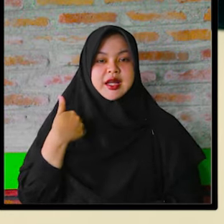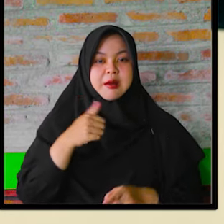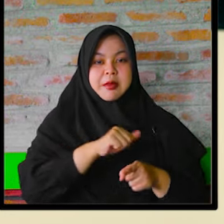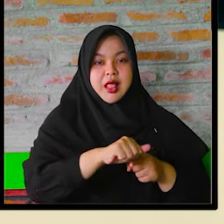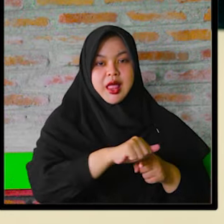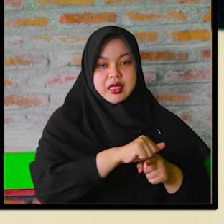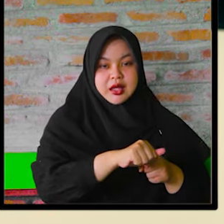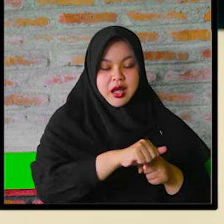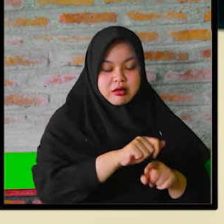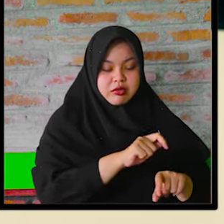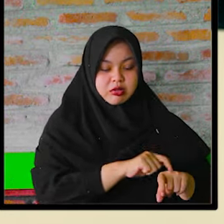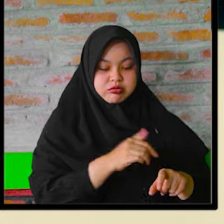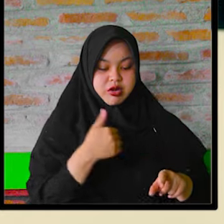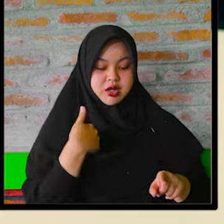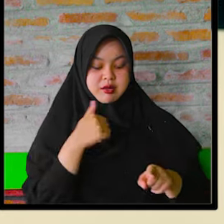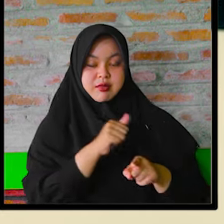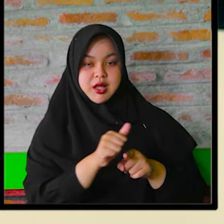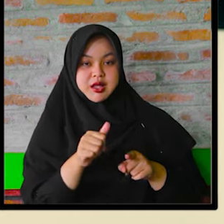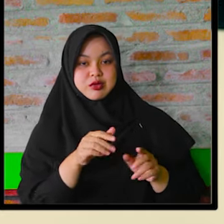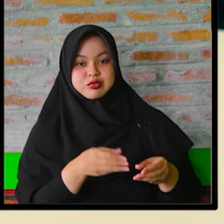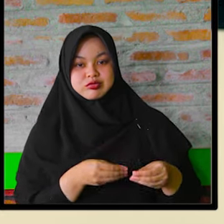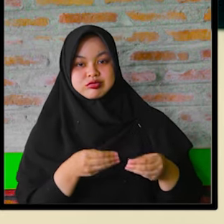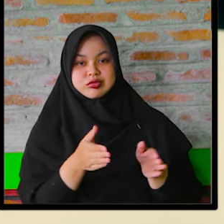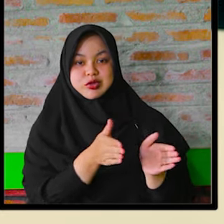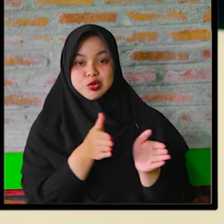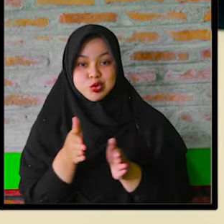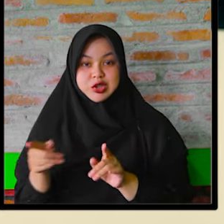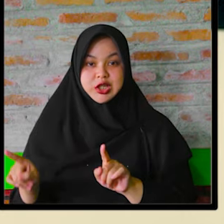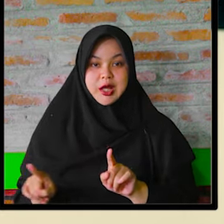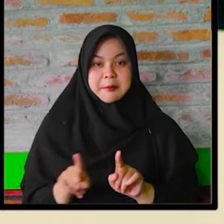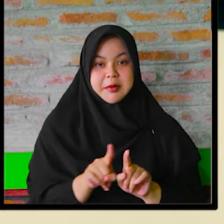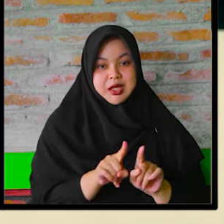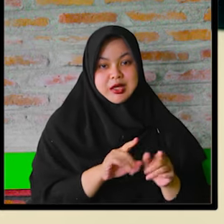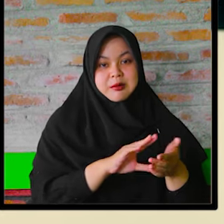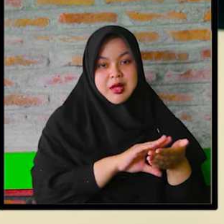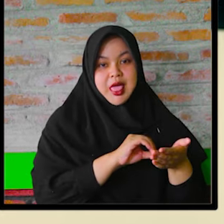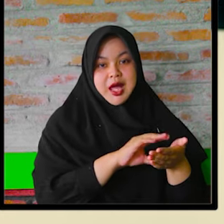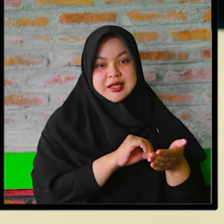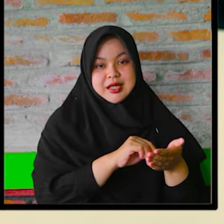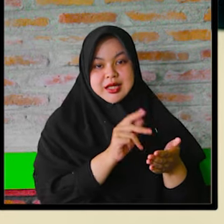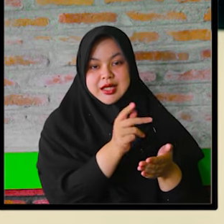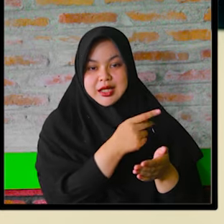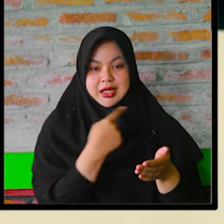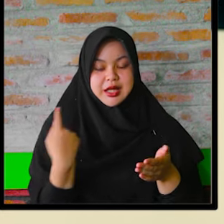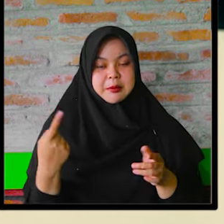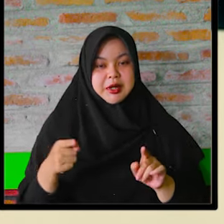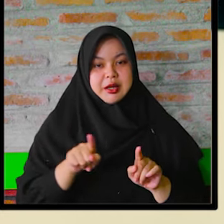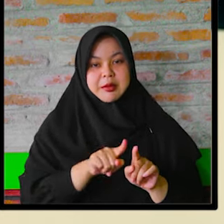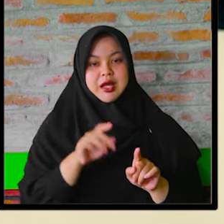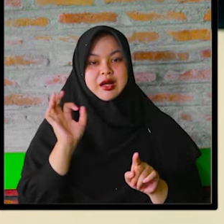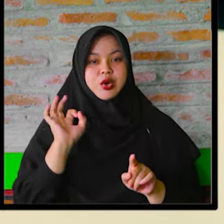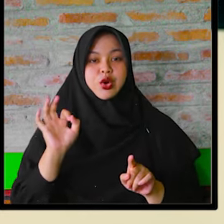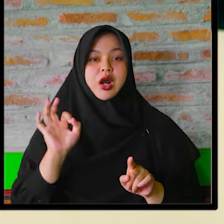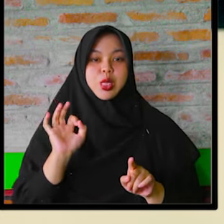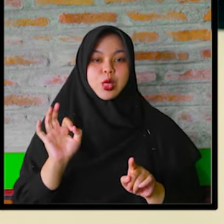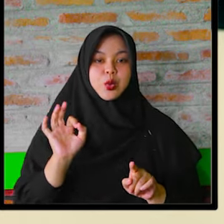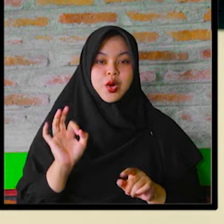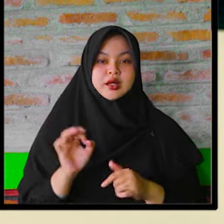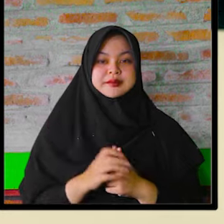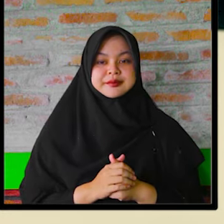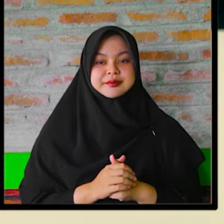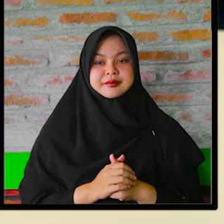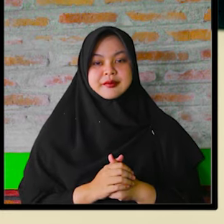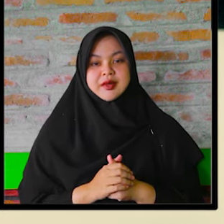gitu kemudian kami dampingi Kami belajar kemudian kita pendampingan ke orang tuanya ee